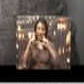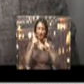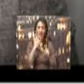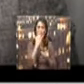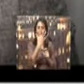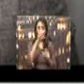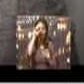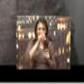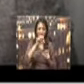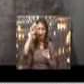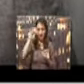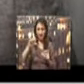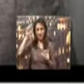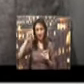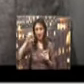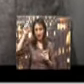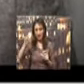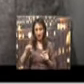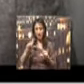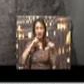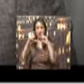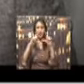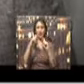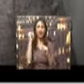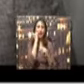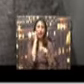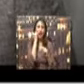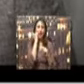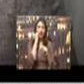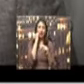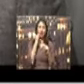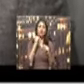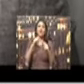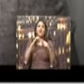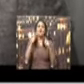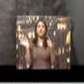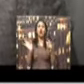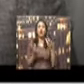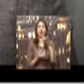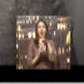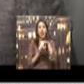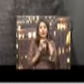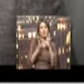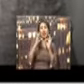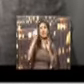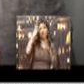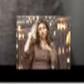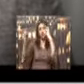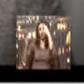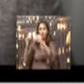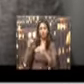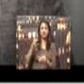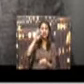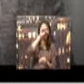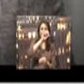خمس تسعات، البنك الاهلي فرع الجامعه. البنك الاهلي فرع الجامعه. طبعا زي ما سعادتك عايزه، اي حد ممكن